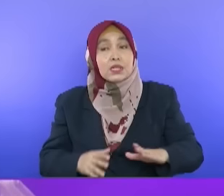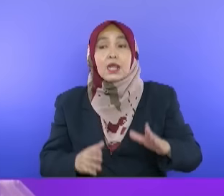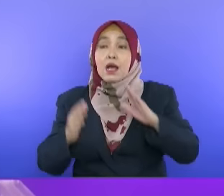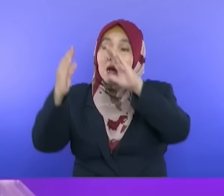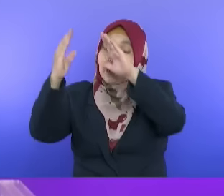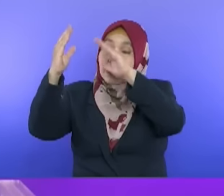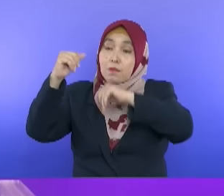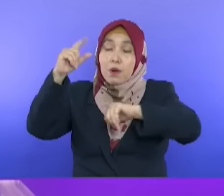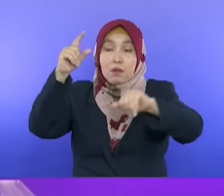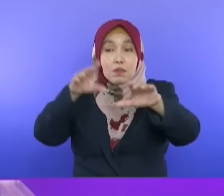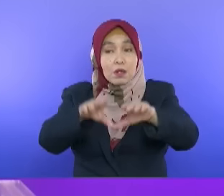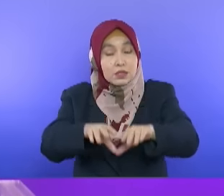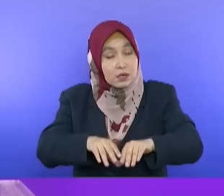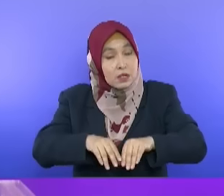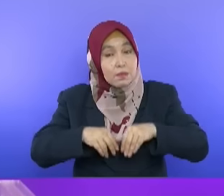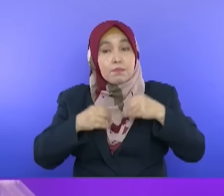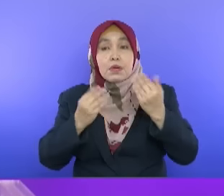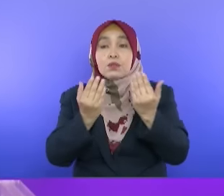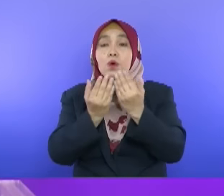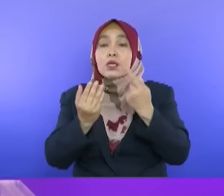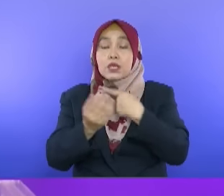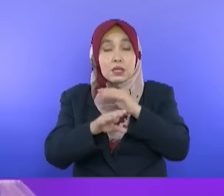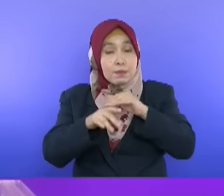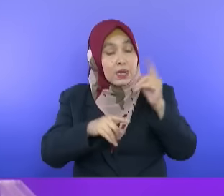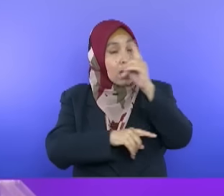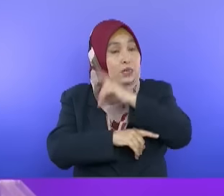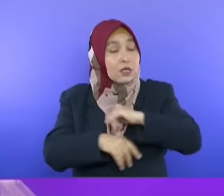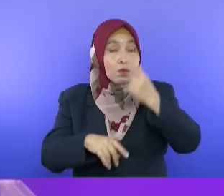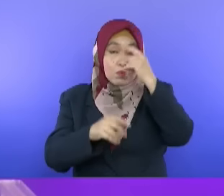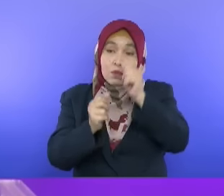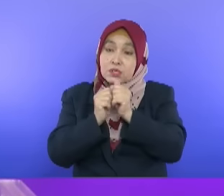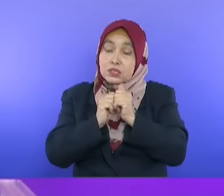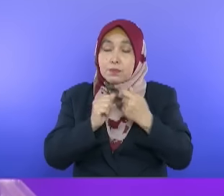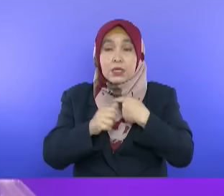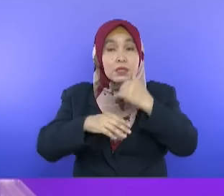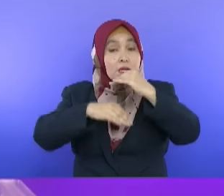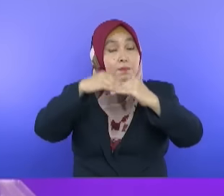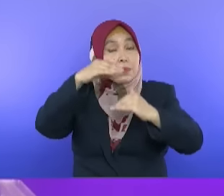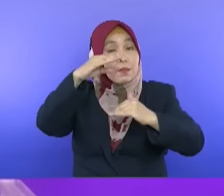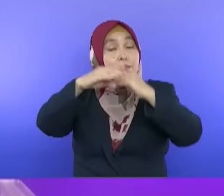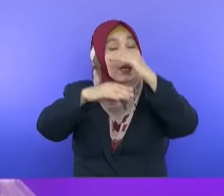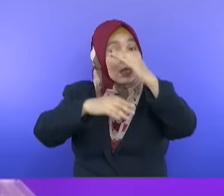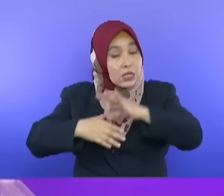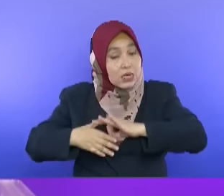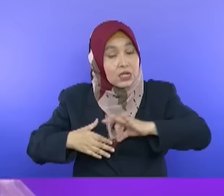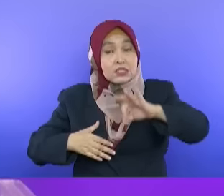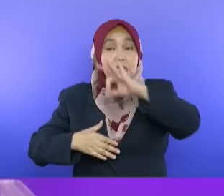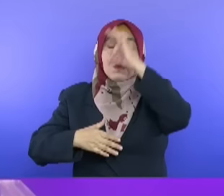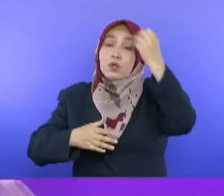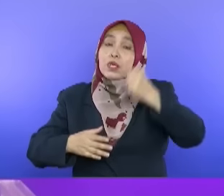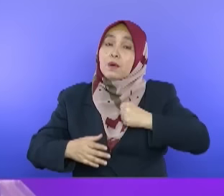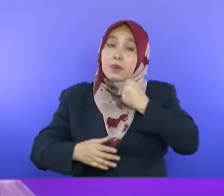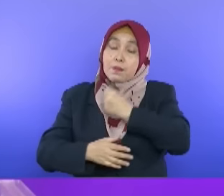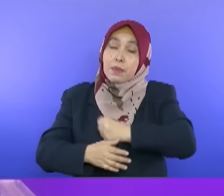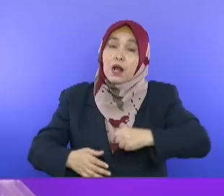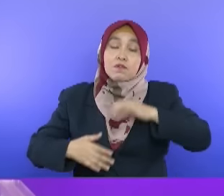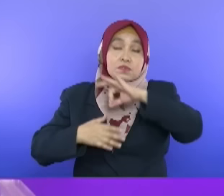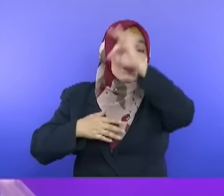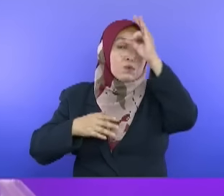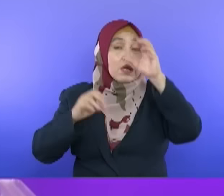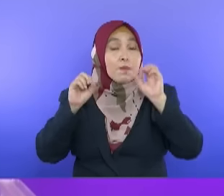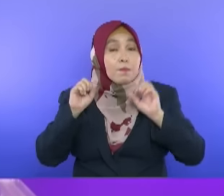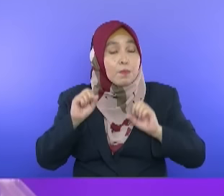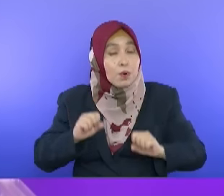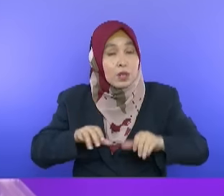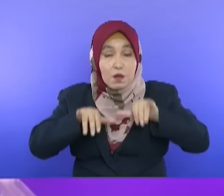semoga Allah mengkabulkan doa kita pada hari ini untuk sama-sama kita membina jiwa yang pemaaf jiwa yang boleh